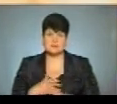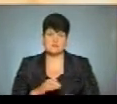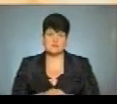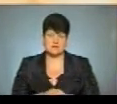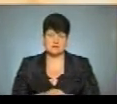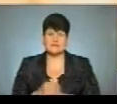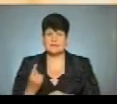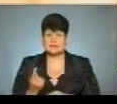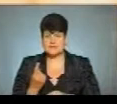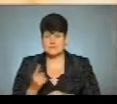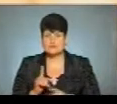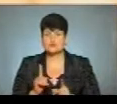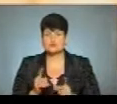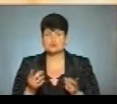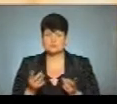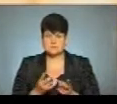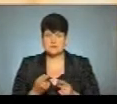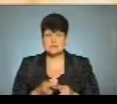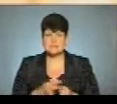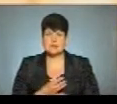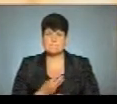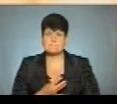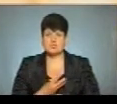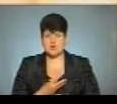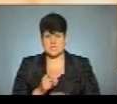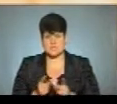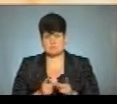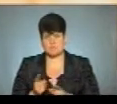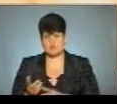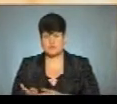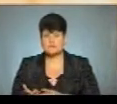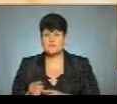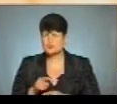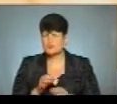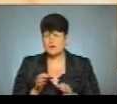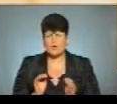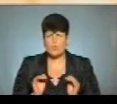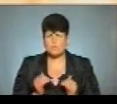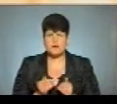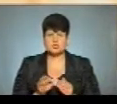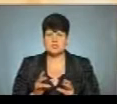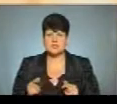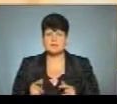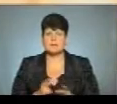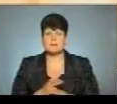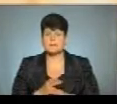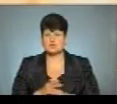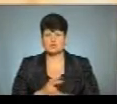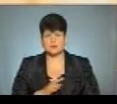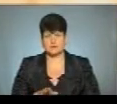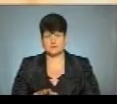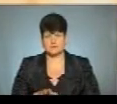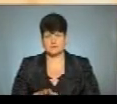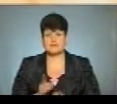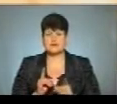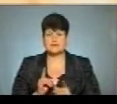насправді. Тому то єдине, чого потрібно, це бажання змінюватися, і тоді жодних обмежень і перешкод не буде.